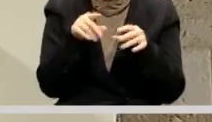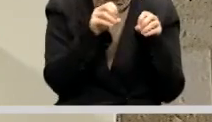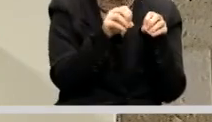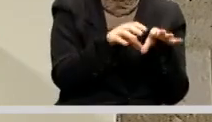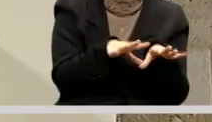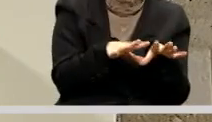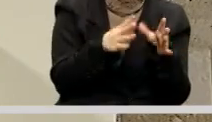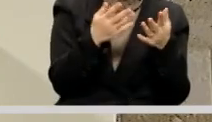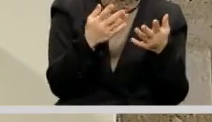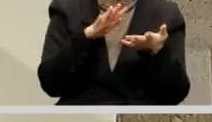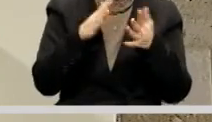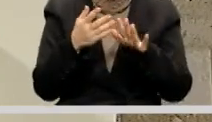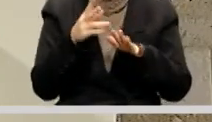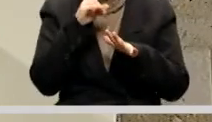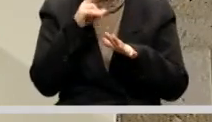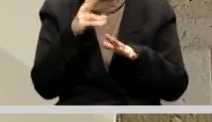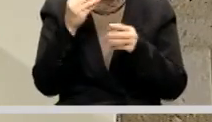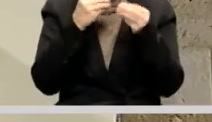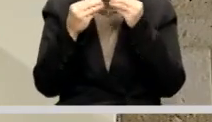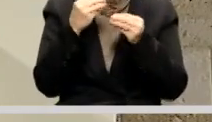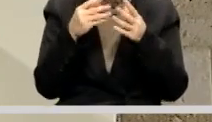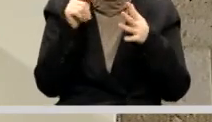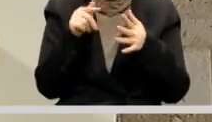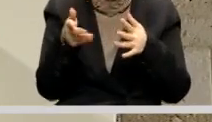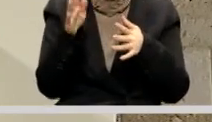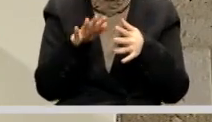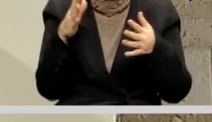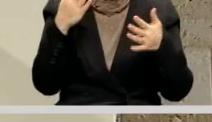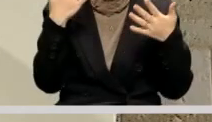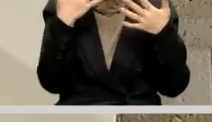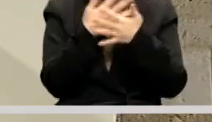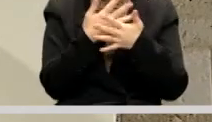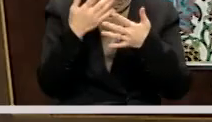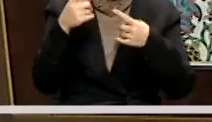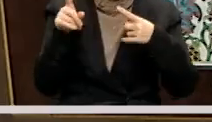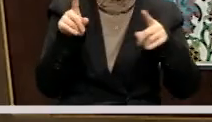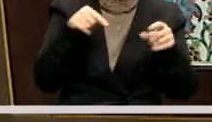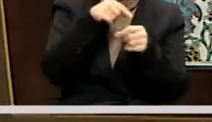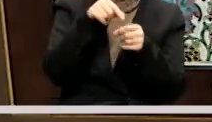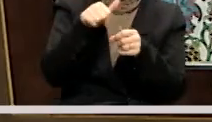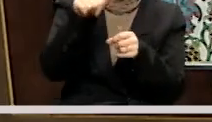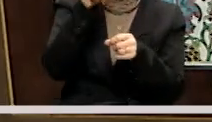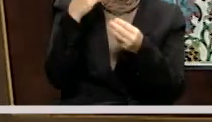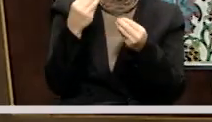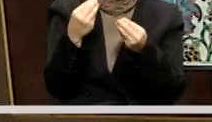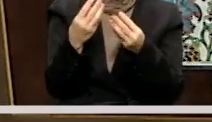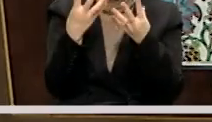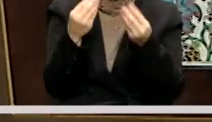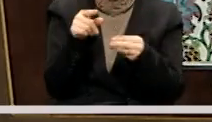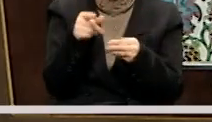almak. Bununla beraber akşam yine hazmı ve dinlenmeyi kolaylaştıran çeşitli çaylar tüketmek güzel olur. Yine bunlardan bir